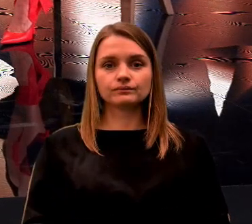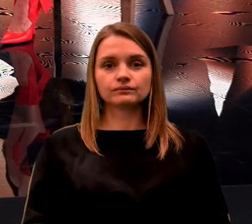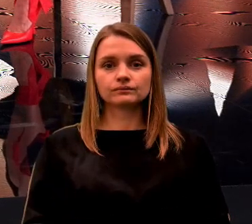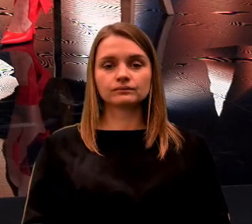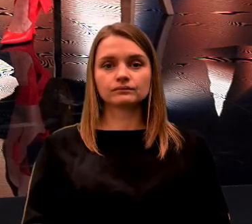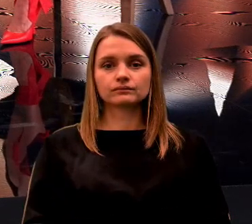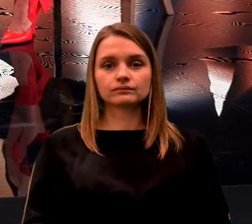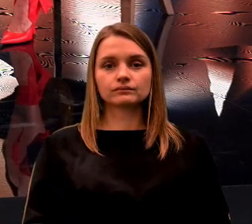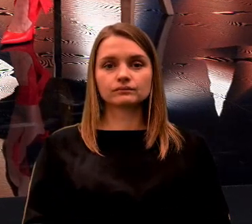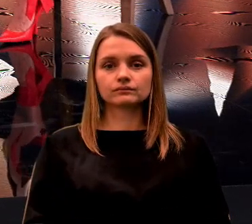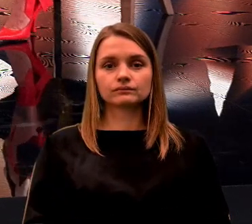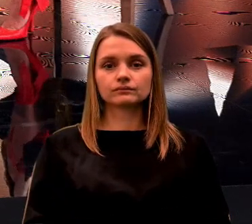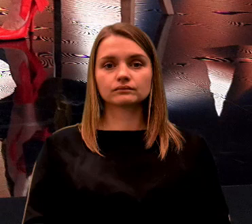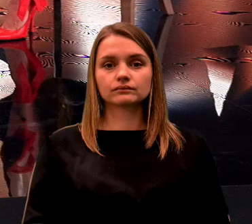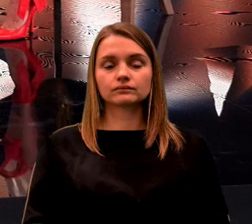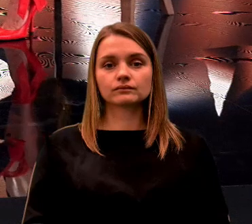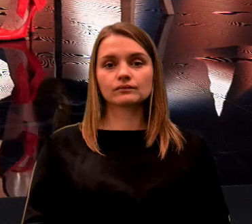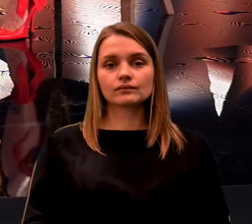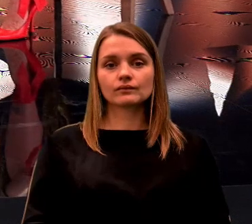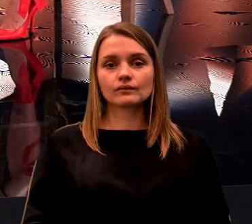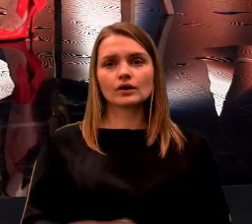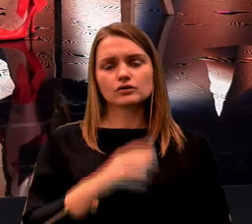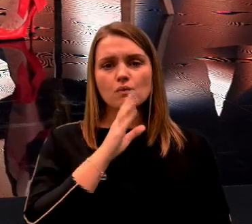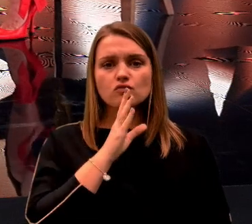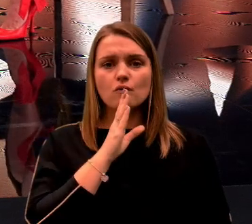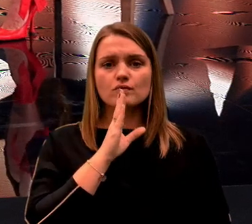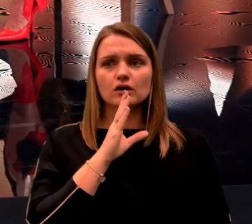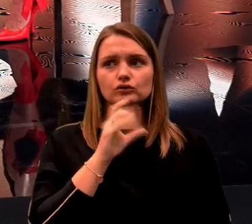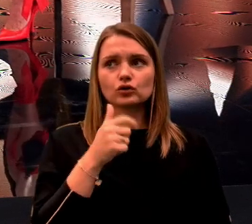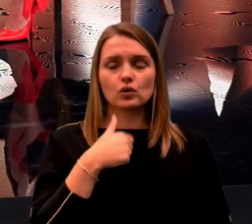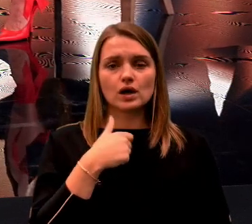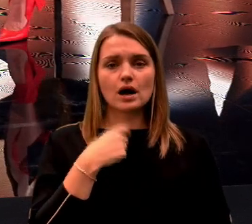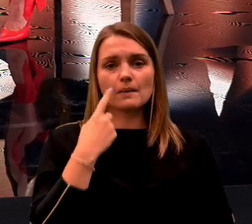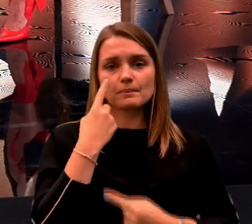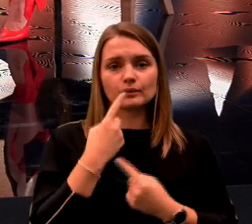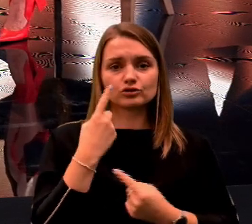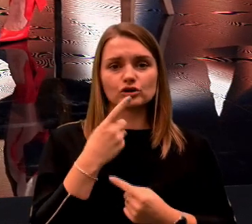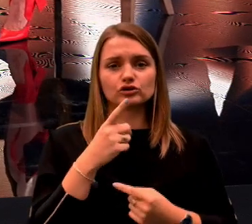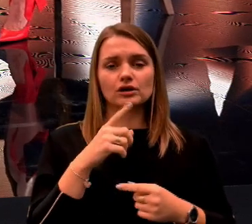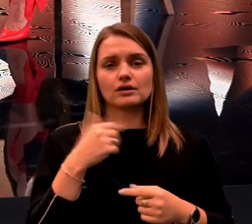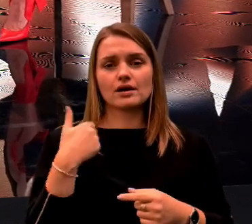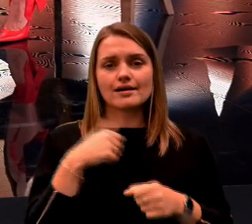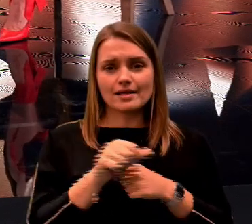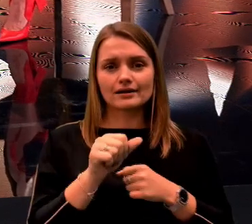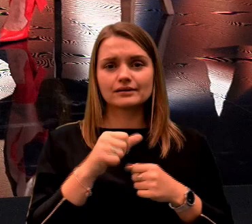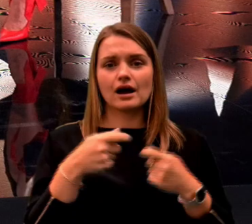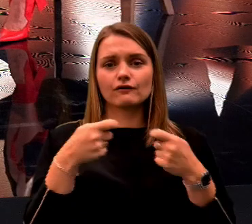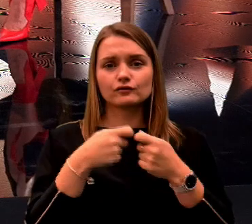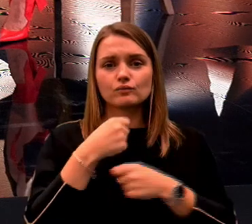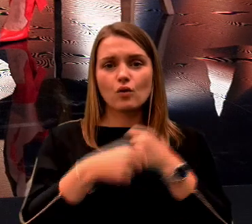Mam nadzieję, że by odpowiedzieli podobnie do tego, co ja myślę. Czyli ja jestem wielką zwolenniczką współpracy.